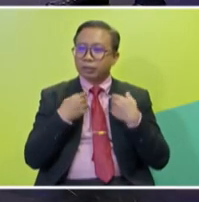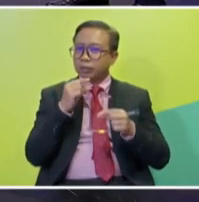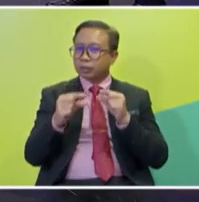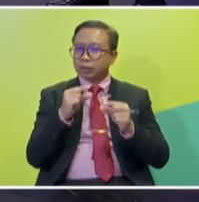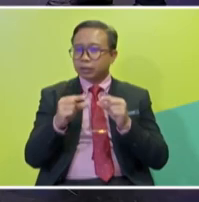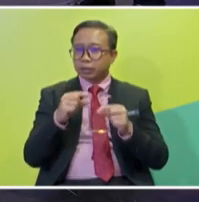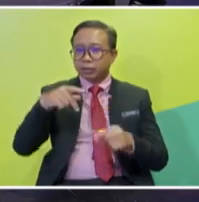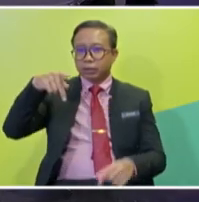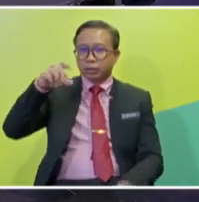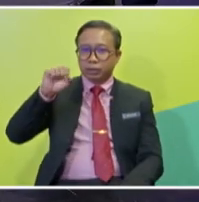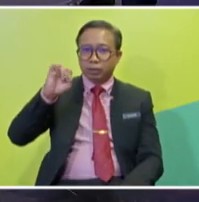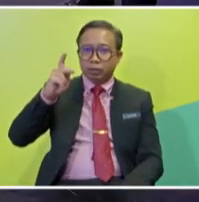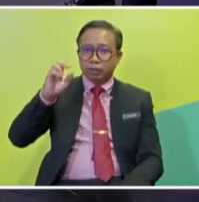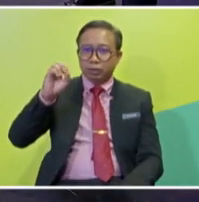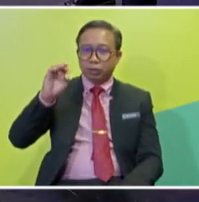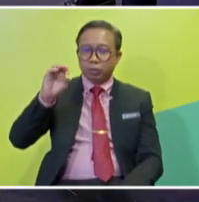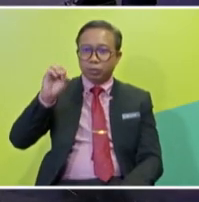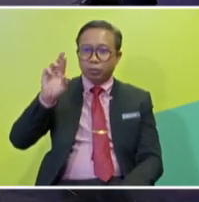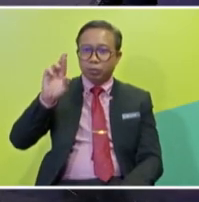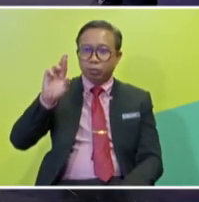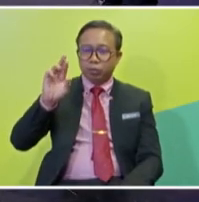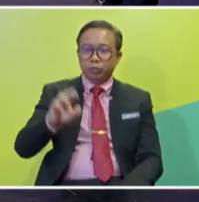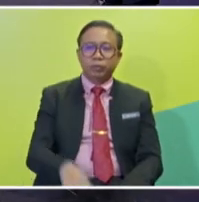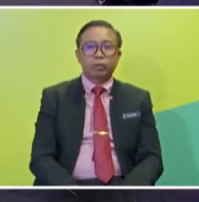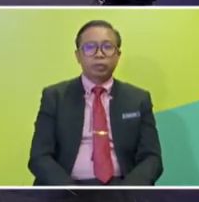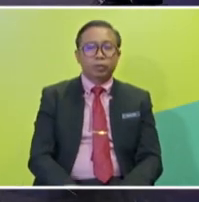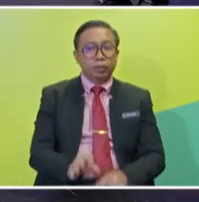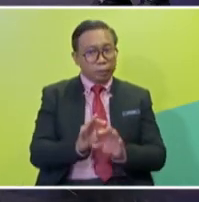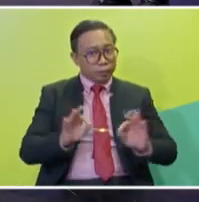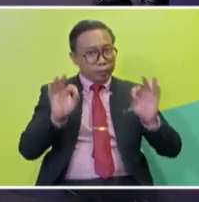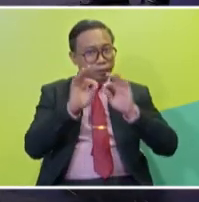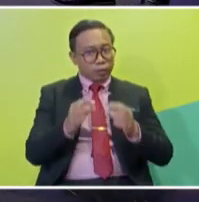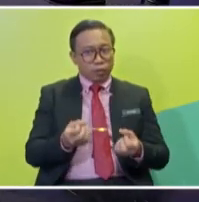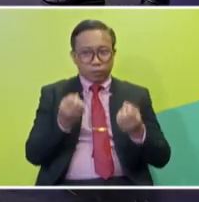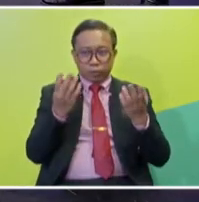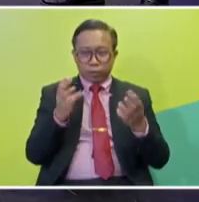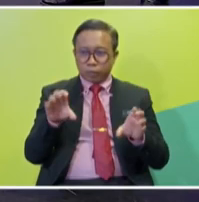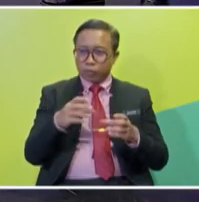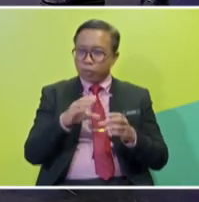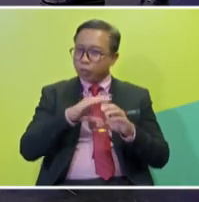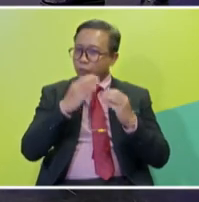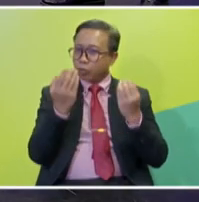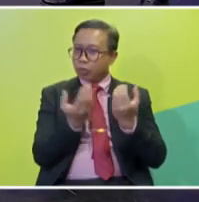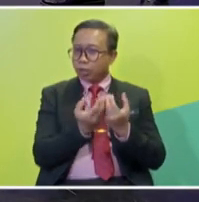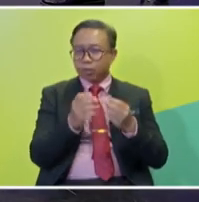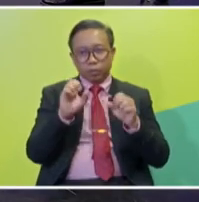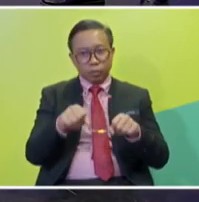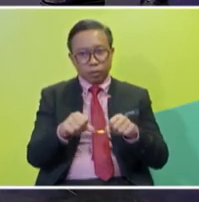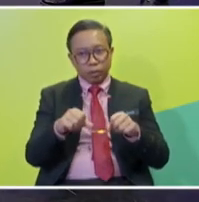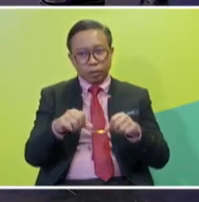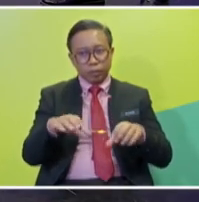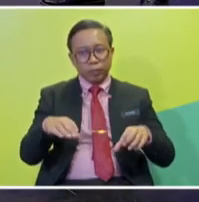psikomoto pergerakan itu juga penting kalau kita ada ramai-ramai kita akan buat secara berkumpulan dia boleh membina